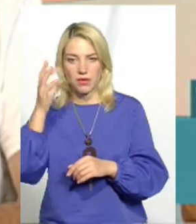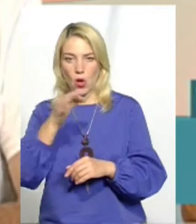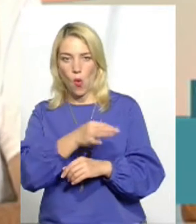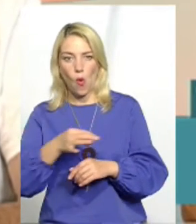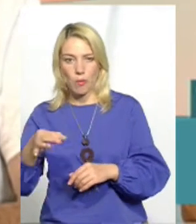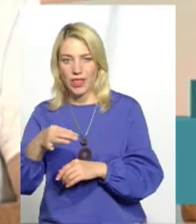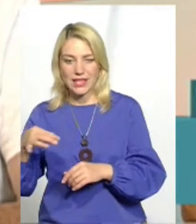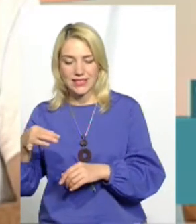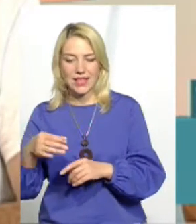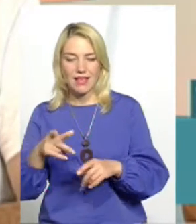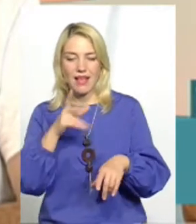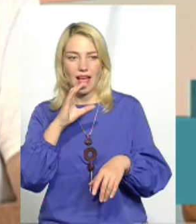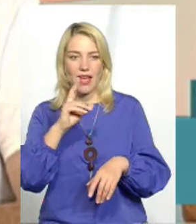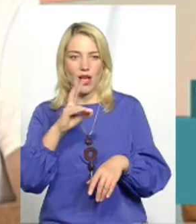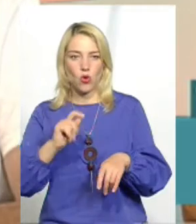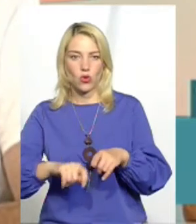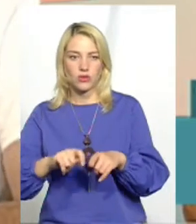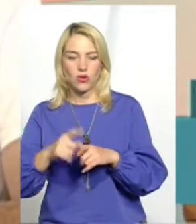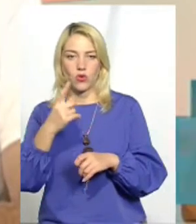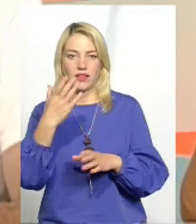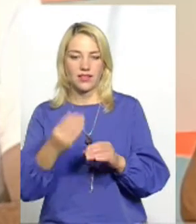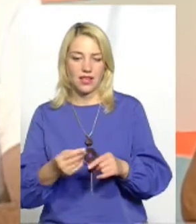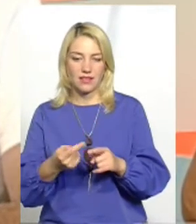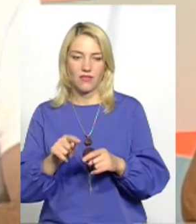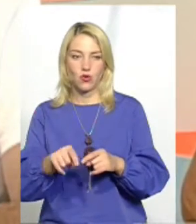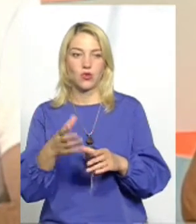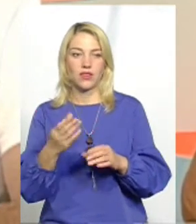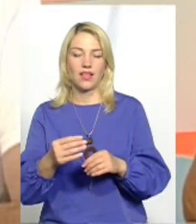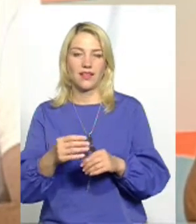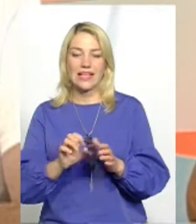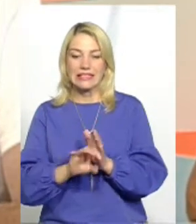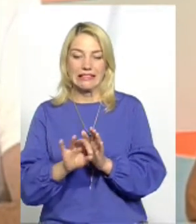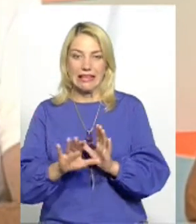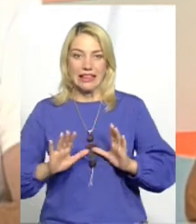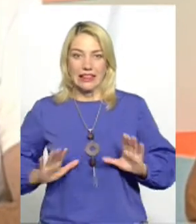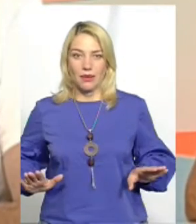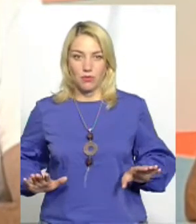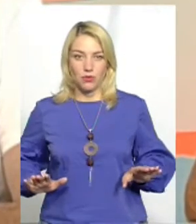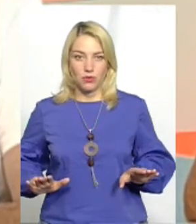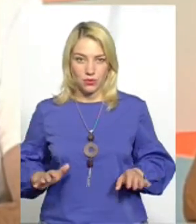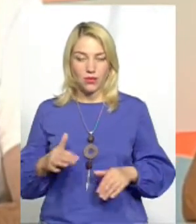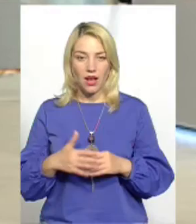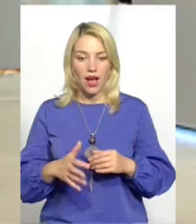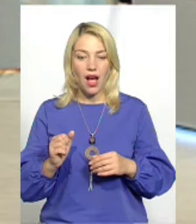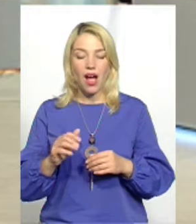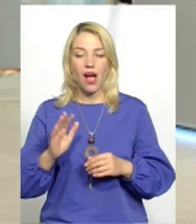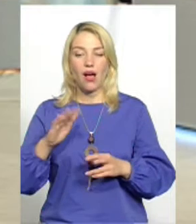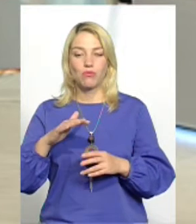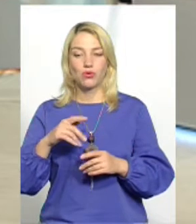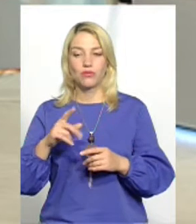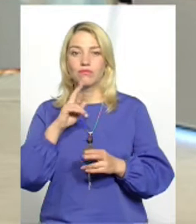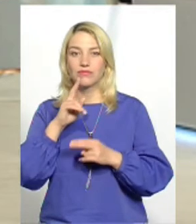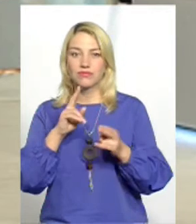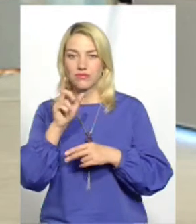і екологічних інспекцій, це один день. Це відібрали, і в той день такі дослідження відбулися. Вечір перевіряємо, де скарги громадян поступають